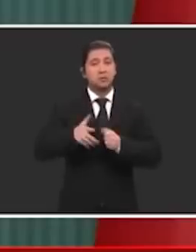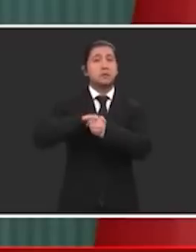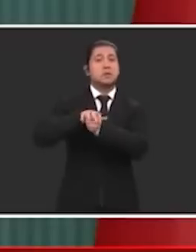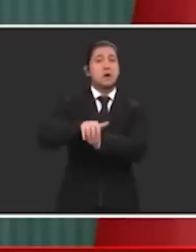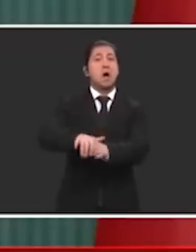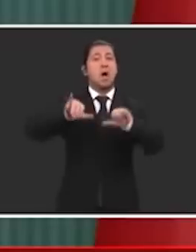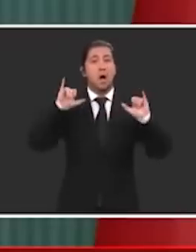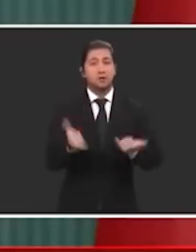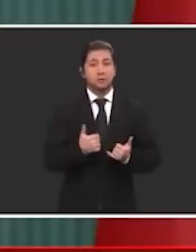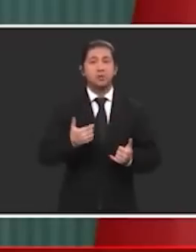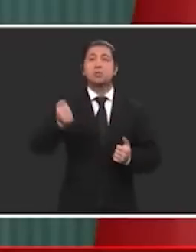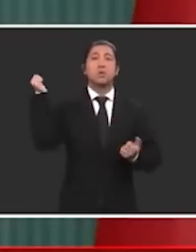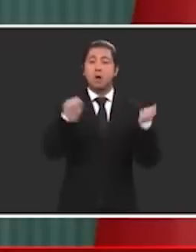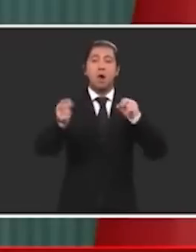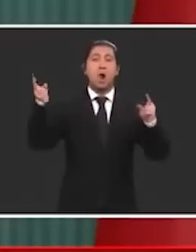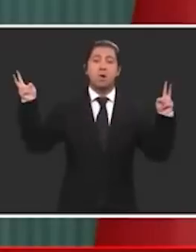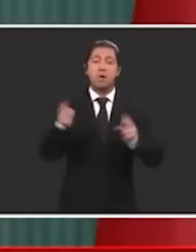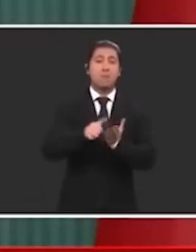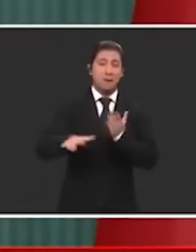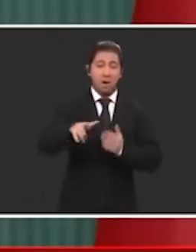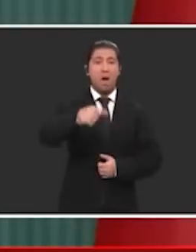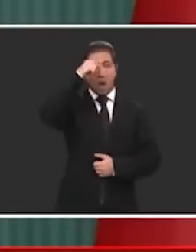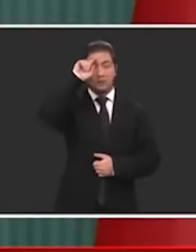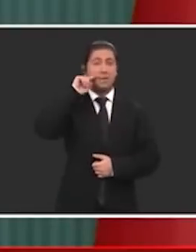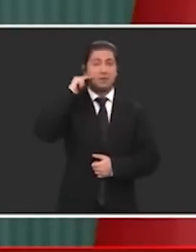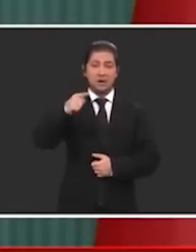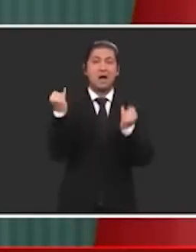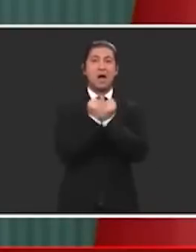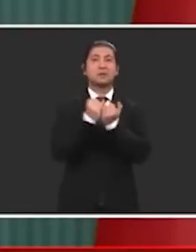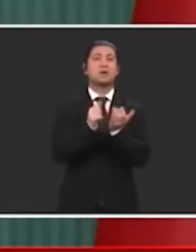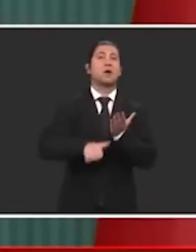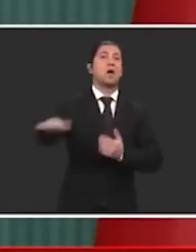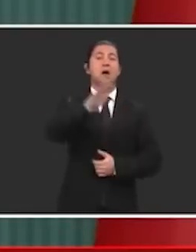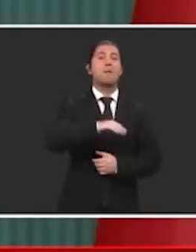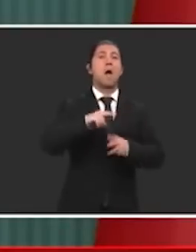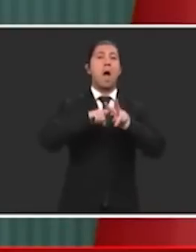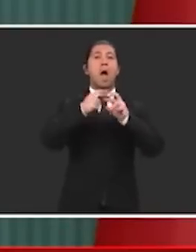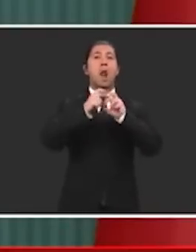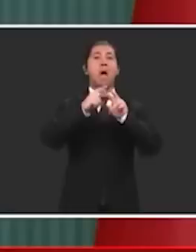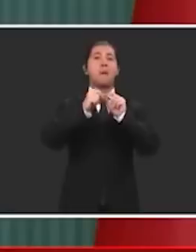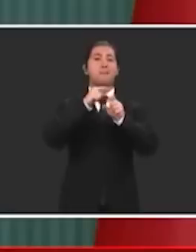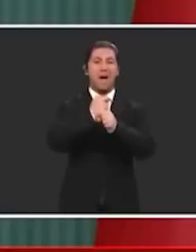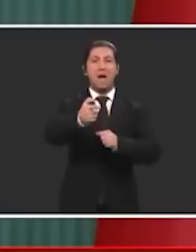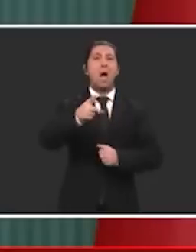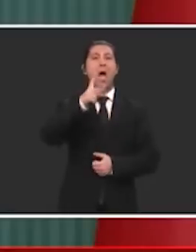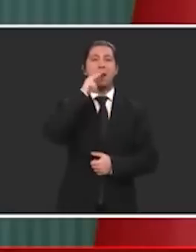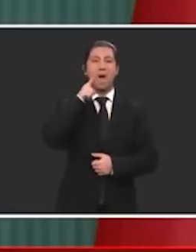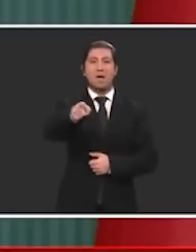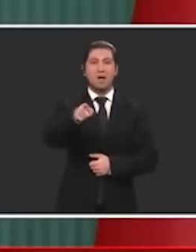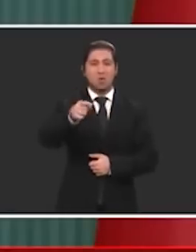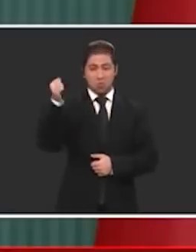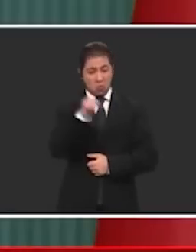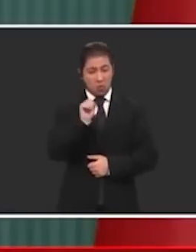zulme ve katliama rağmen Azerbaycanlı kardeşlerimizin Karabağ'daki Ermenilere yönelik